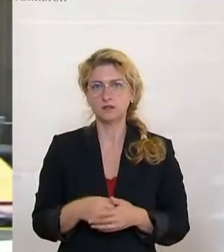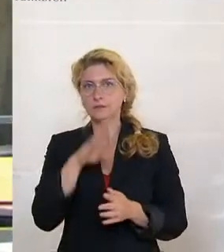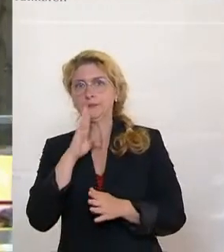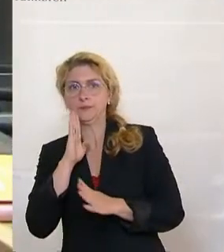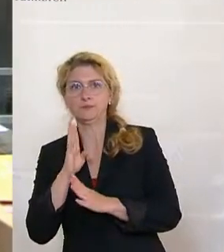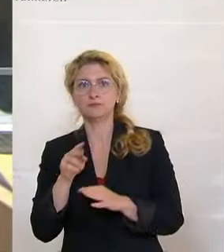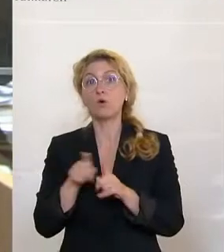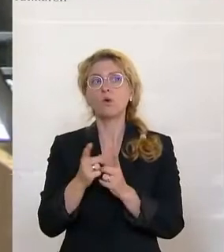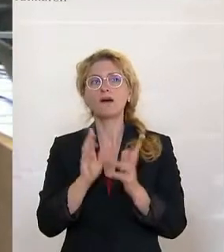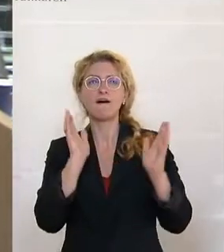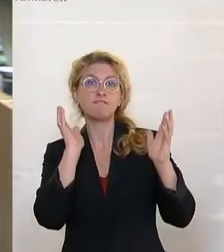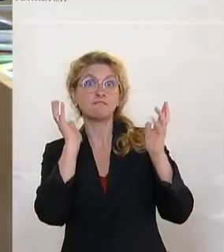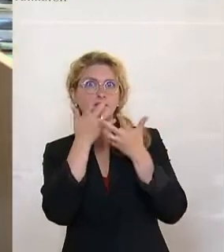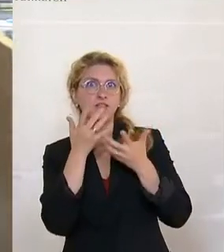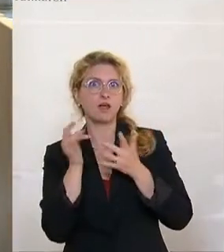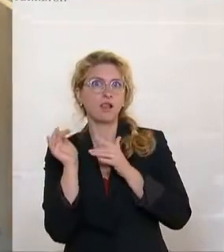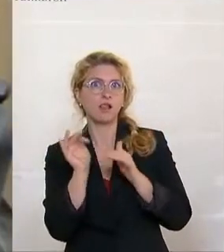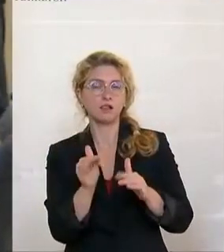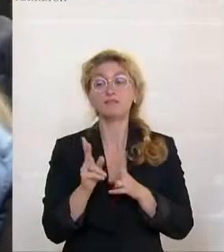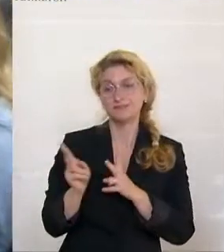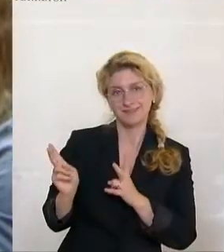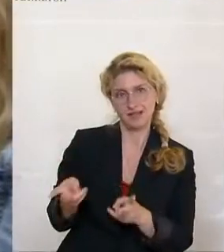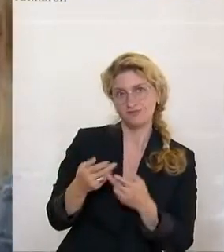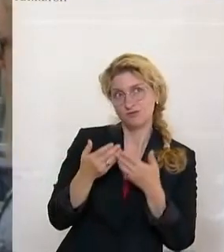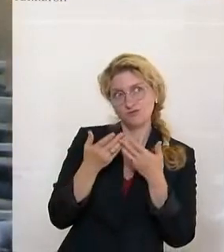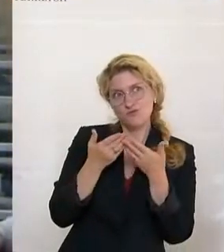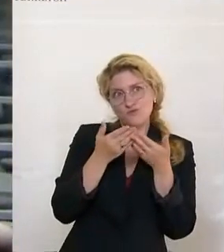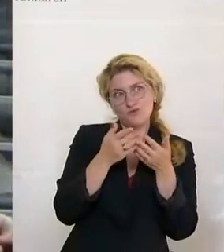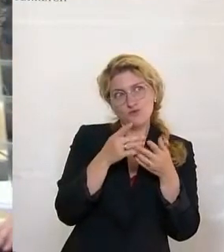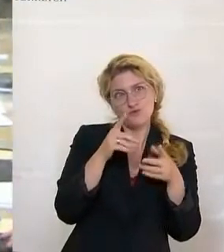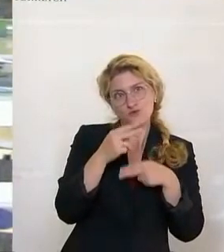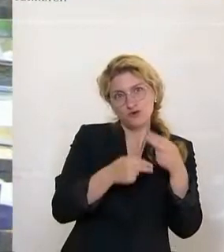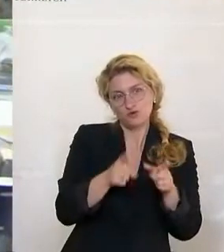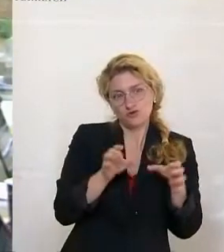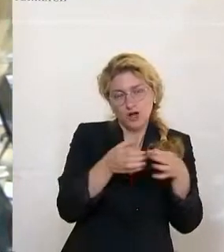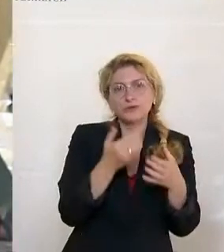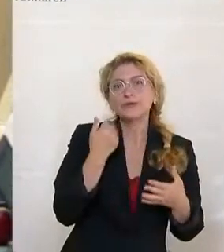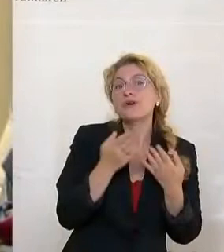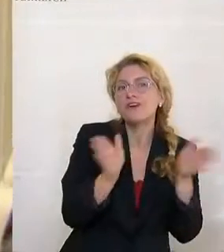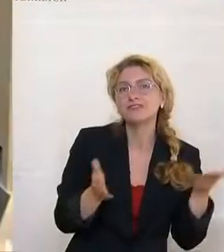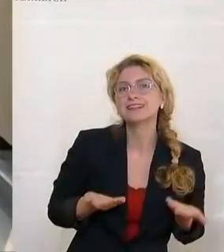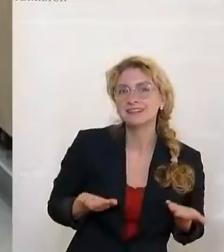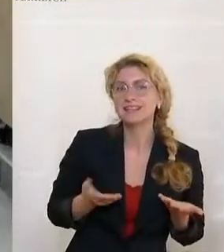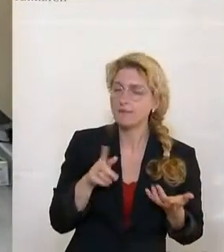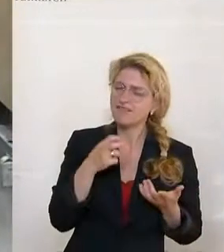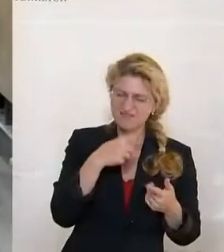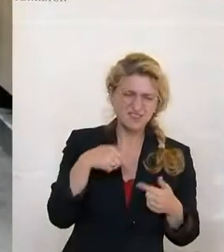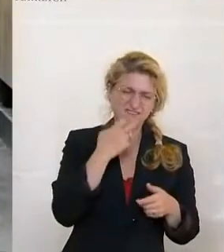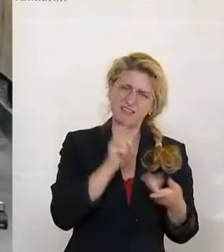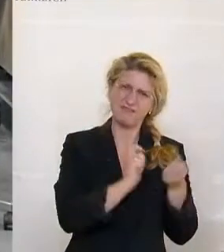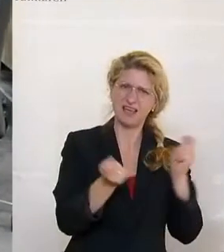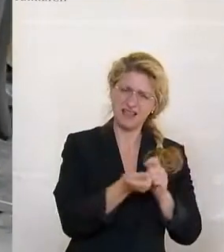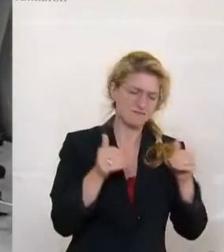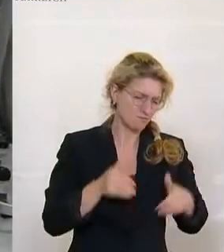mangelnden Öffentlichkeit des Untersuchungsausschusses, die wir weiterhin fordern. Das muss geändert werden. Sichtbar für alle waren die Bilder